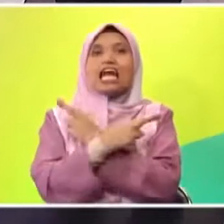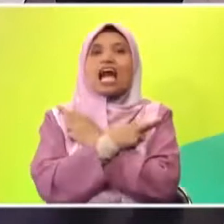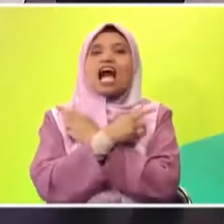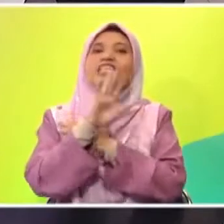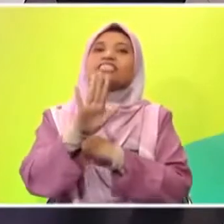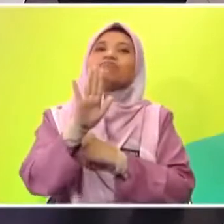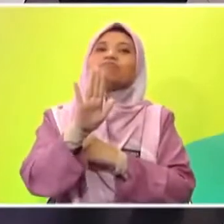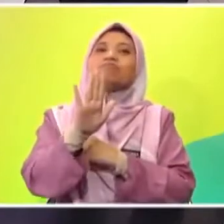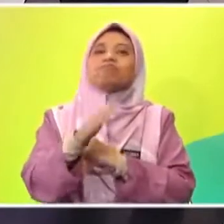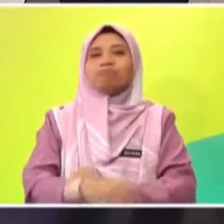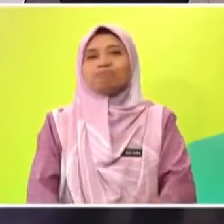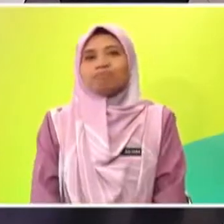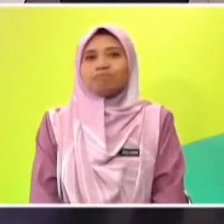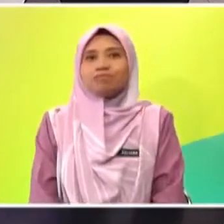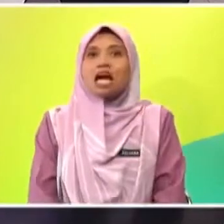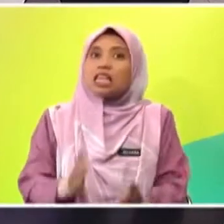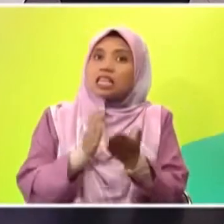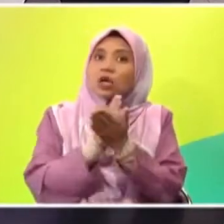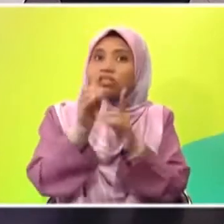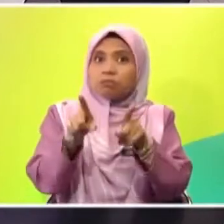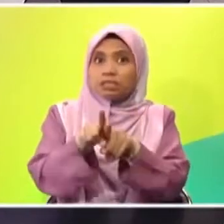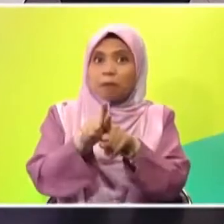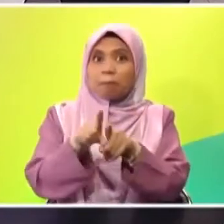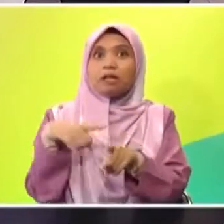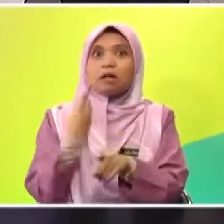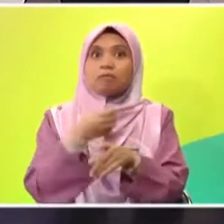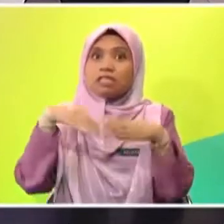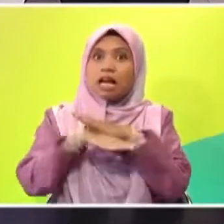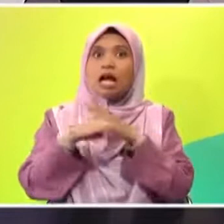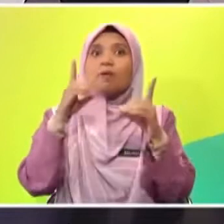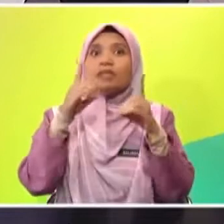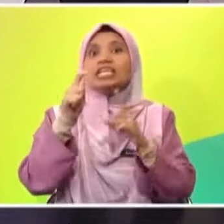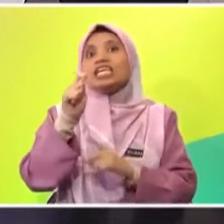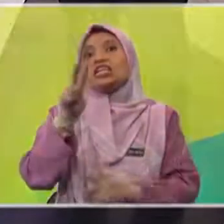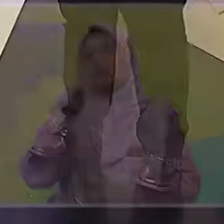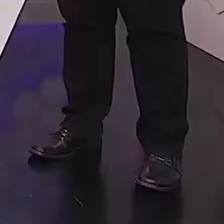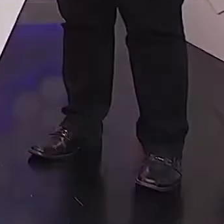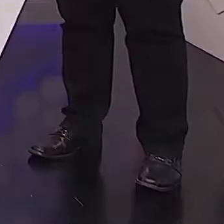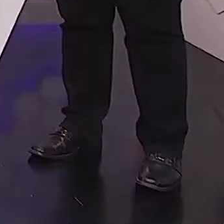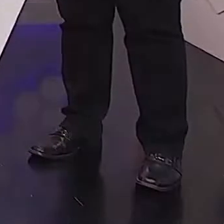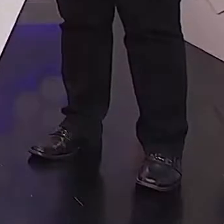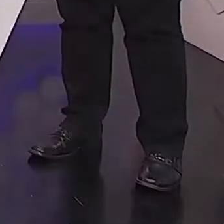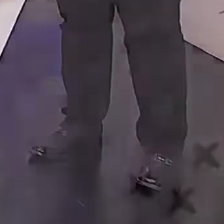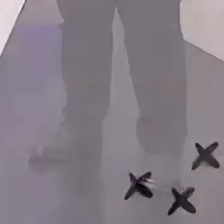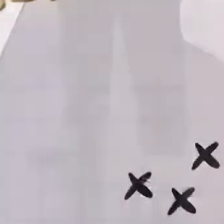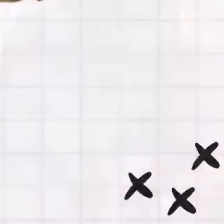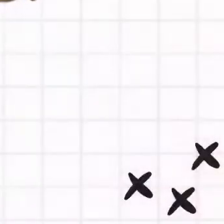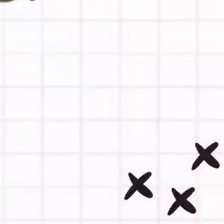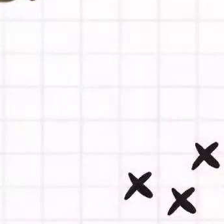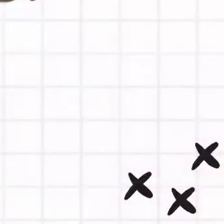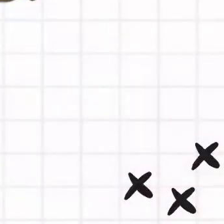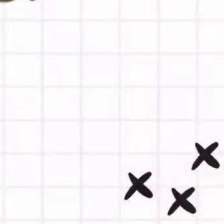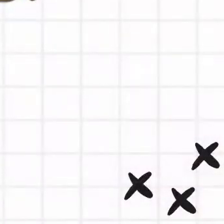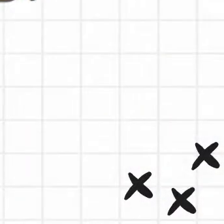boleh ke Aceh dana trus bersama kami dalam titik-titik cpm di toko